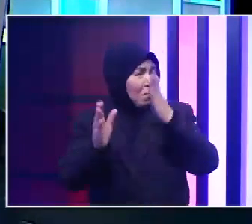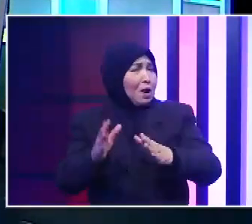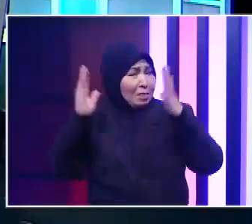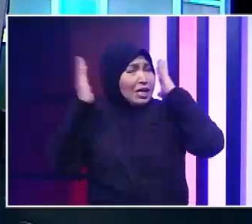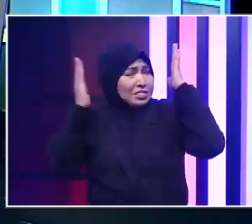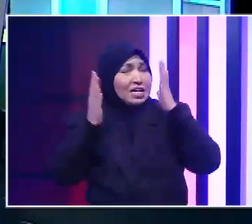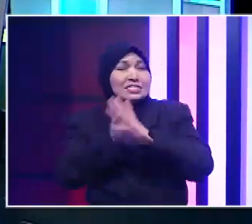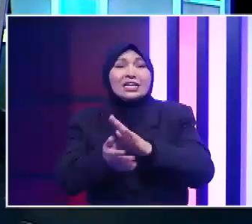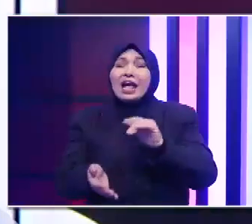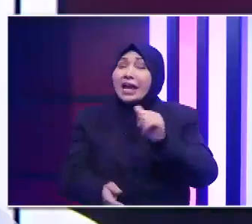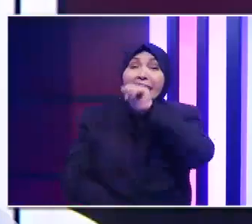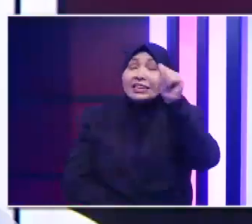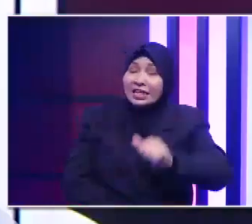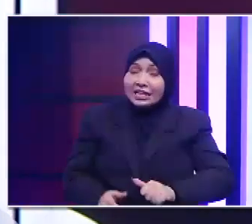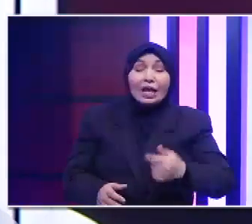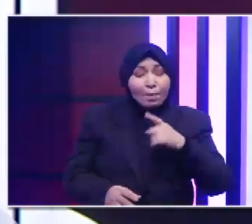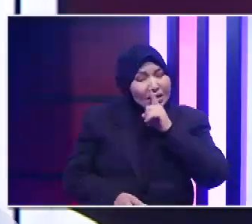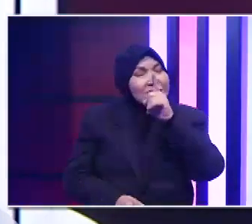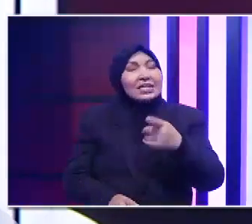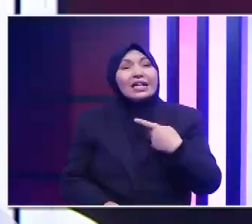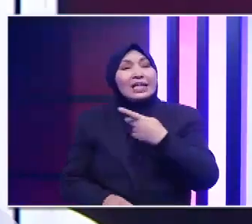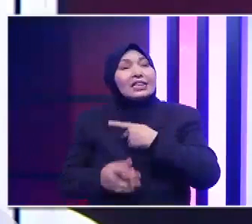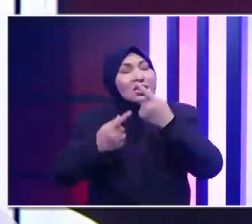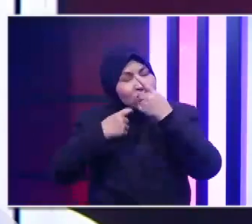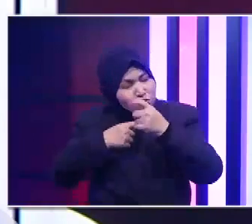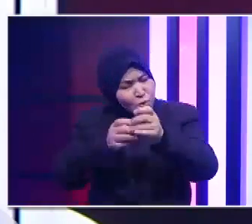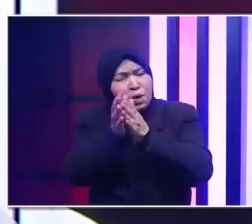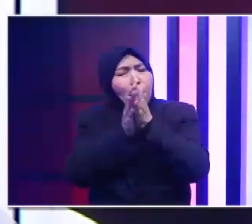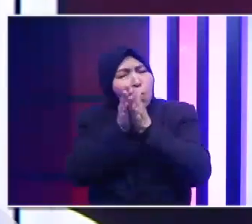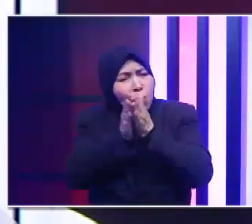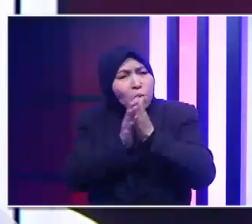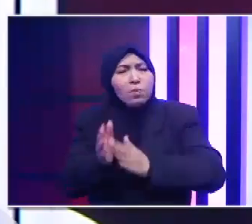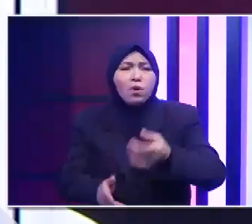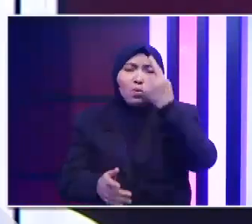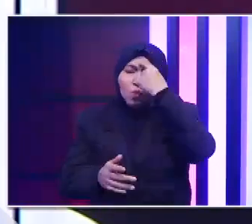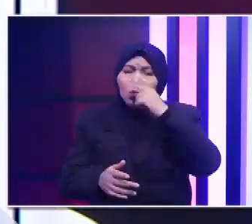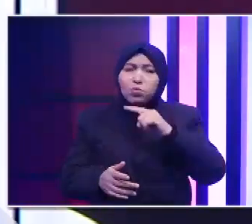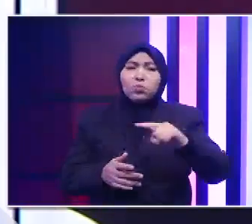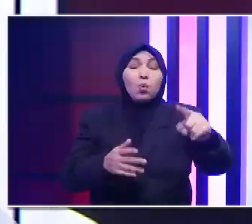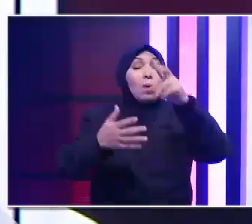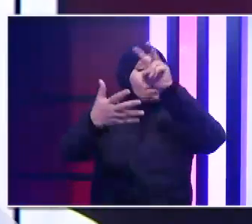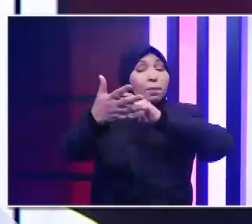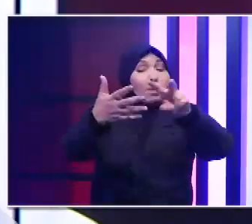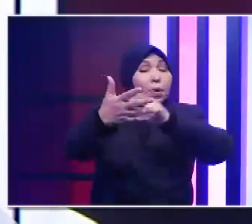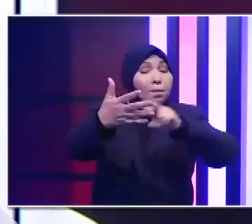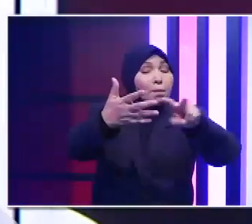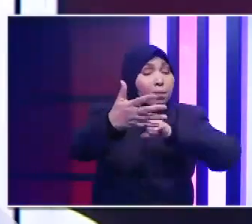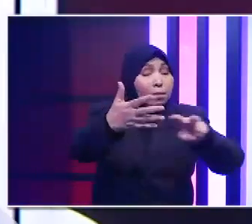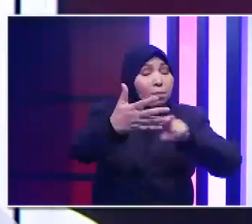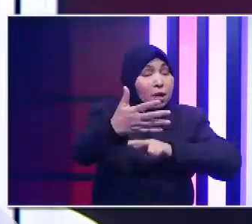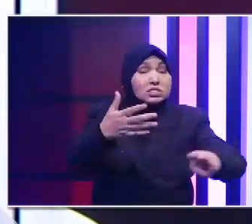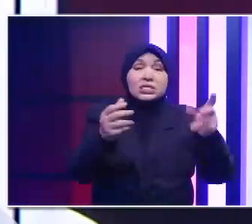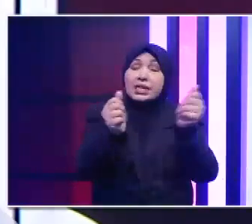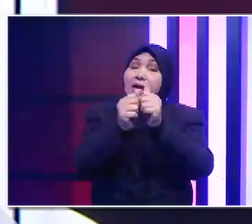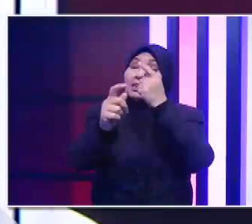tetapi apapun pastikan kita coba sedaya upaya untuk membaca makruhnya dengan